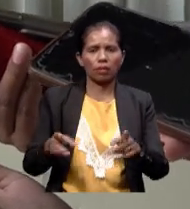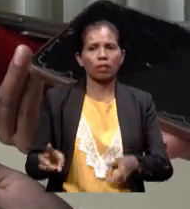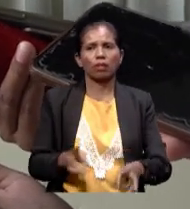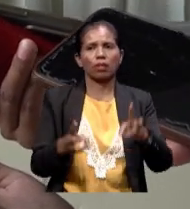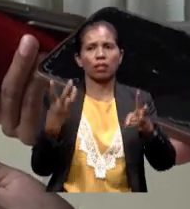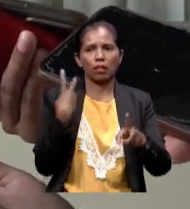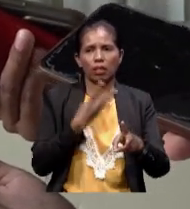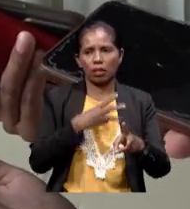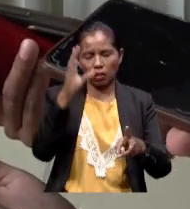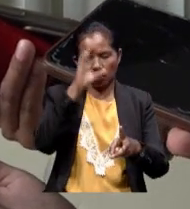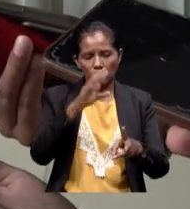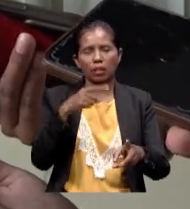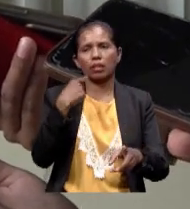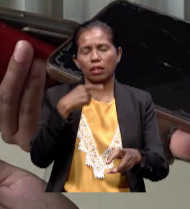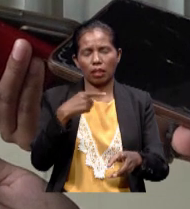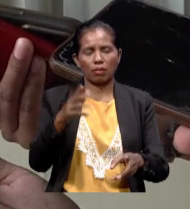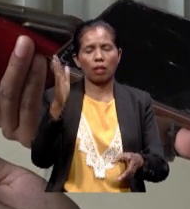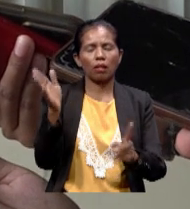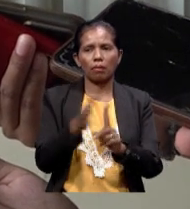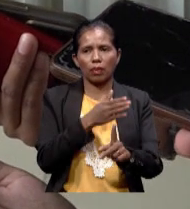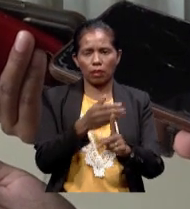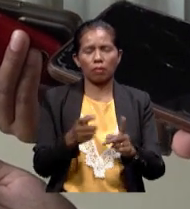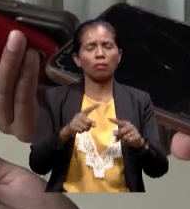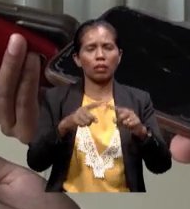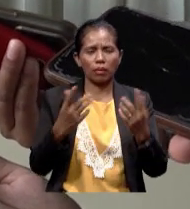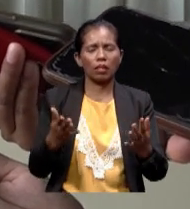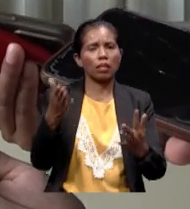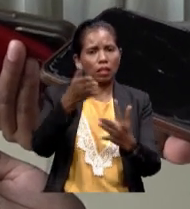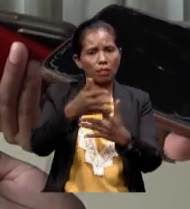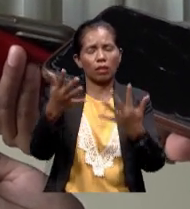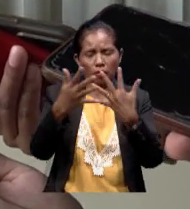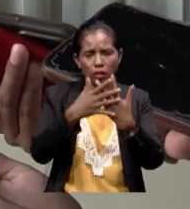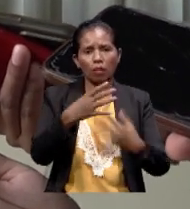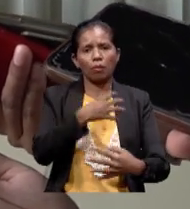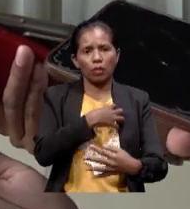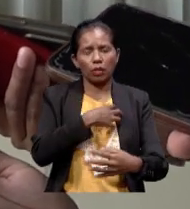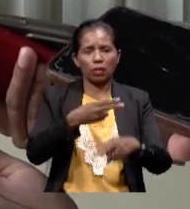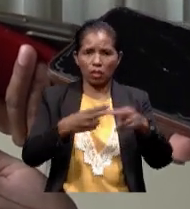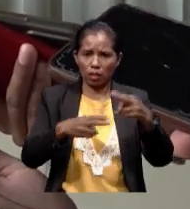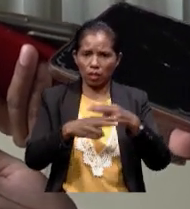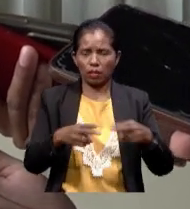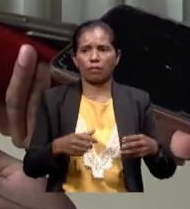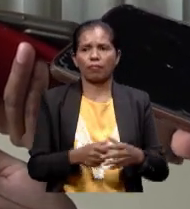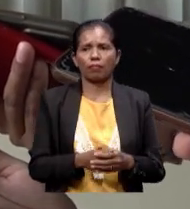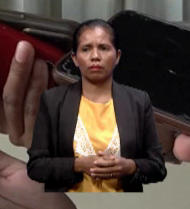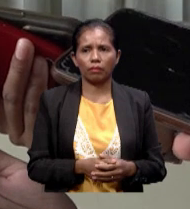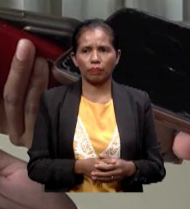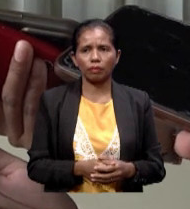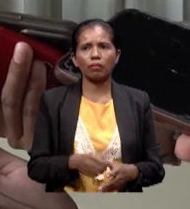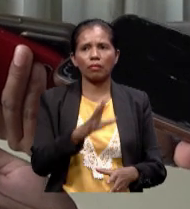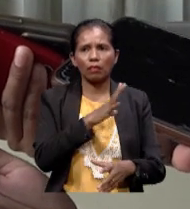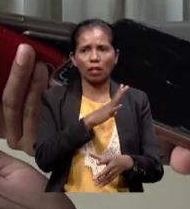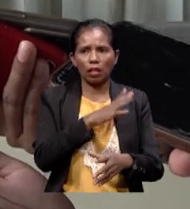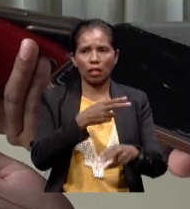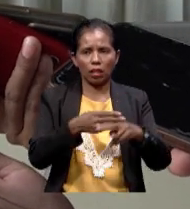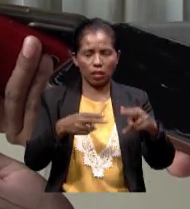bel babuka itla tentu kita semak ini semak baku ma be ini iya sela larang iya polisi sir ne lima iya e okun ini ida ne be ma heing sela ne